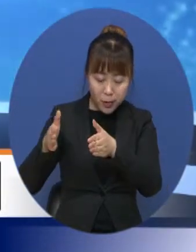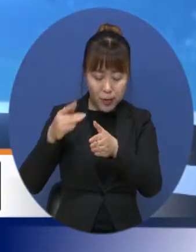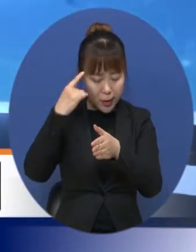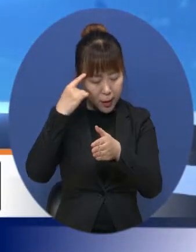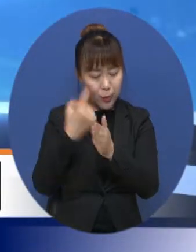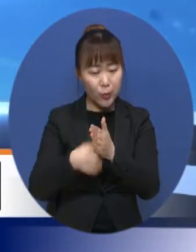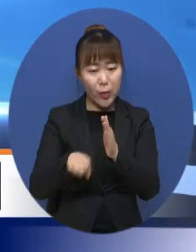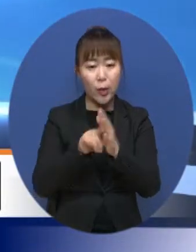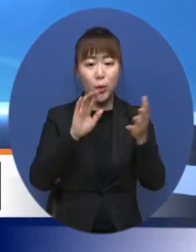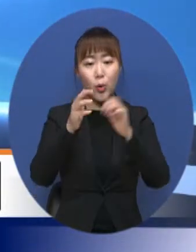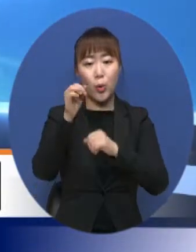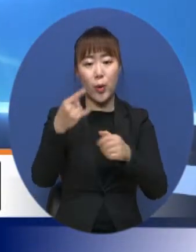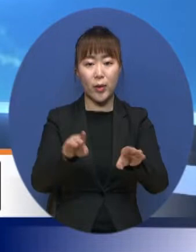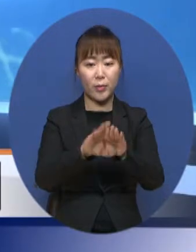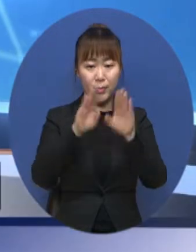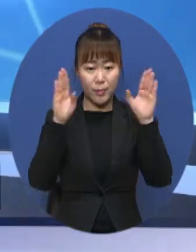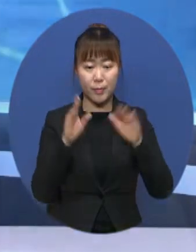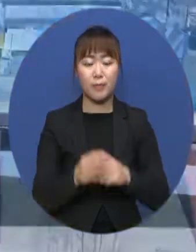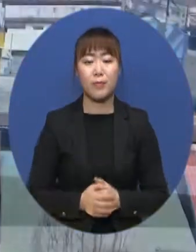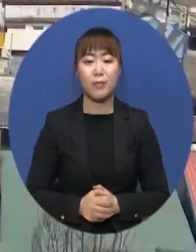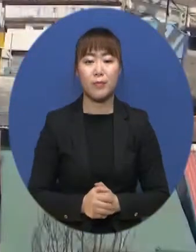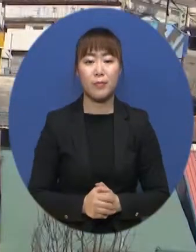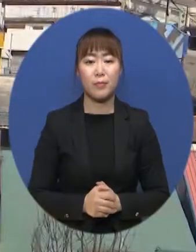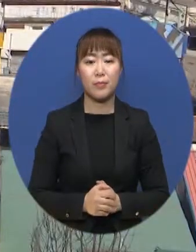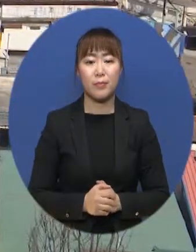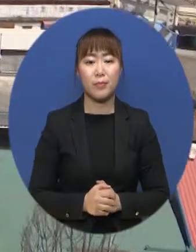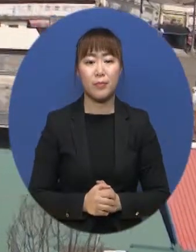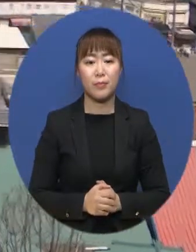열었습니다. 백미란 기자입니다.